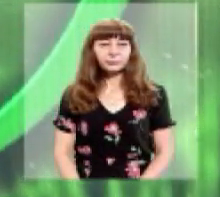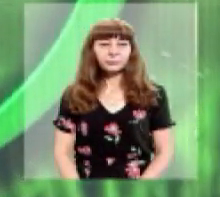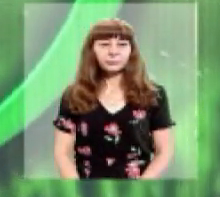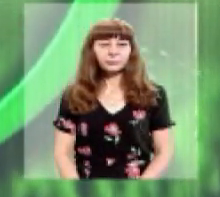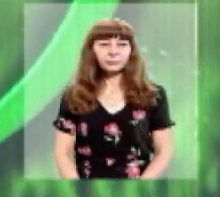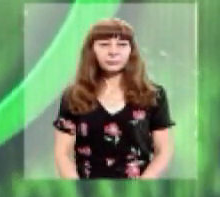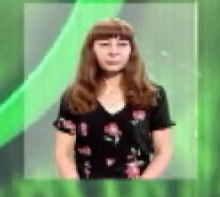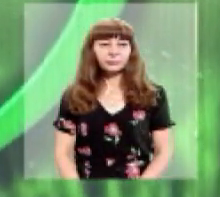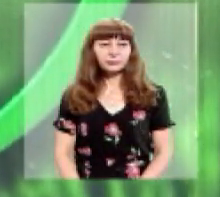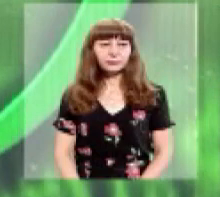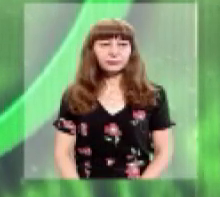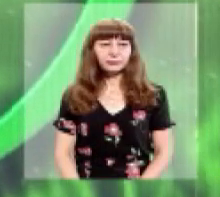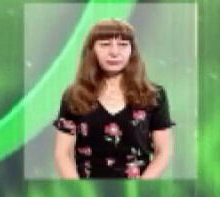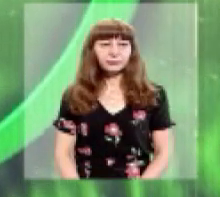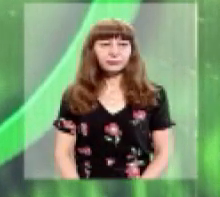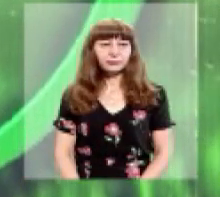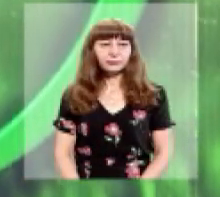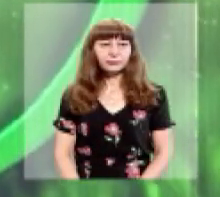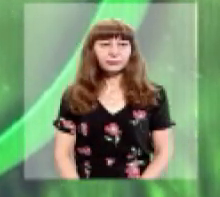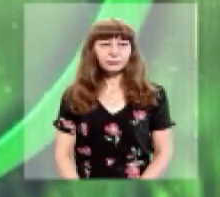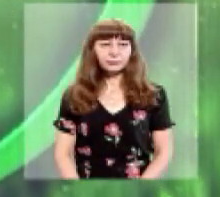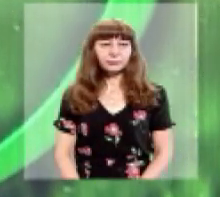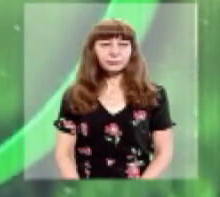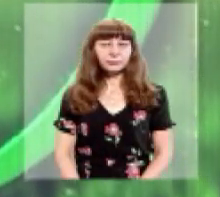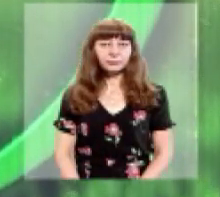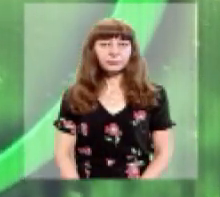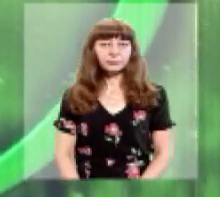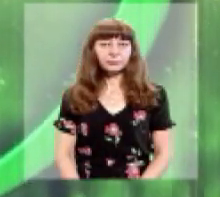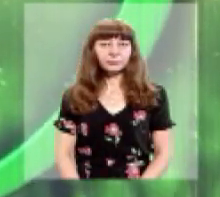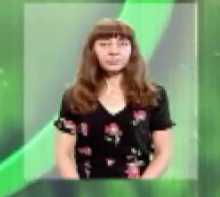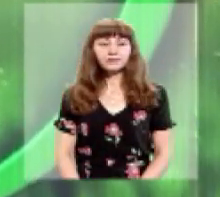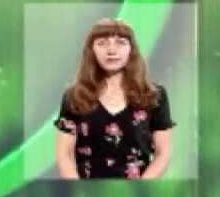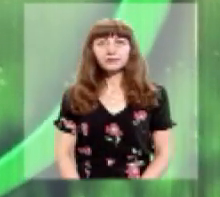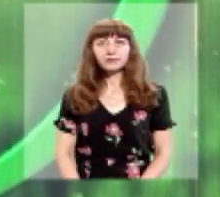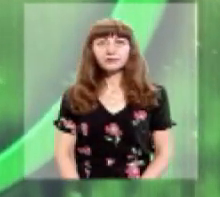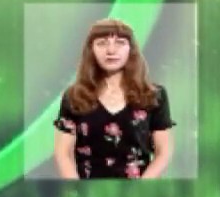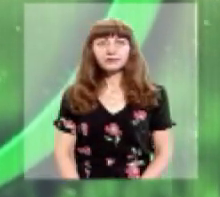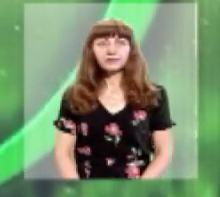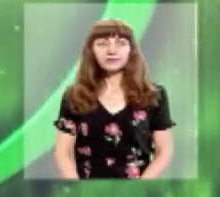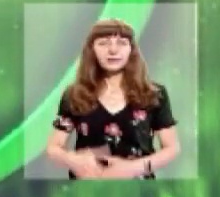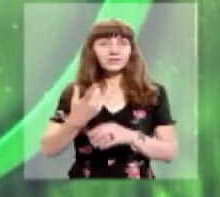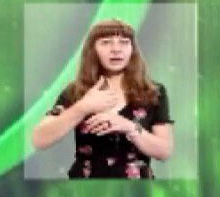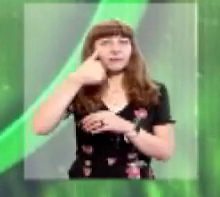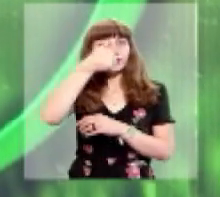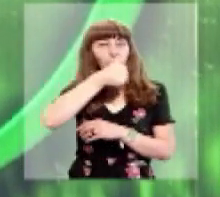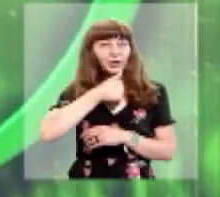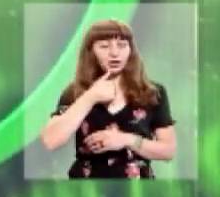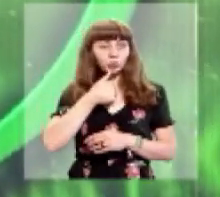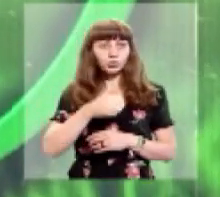жерлерде 10 спорт нысанының құрылысы келіп жатыр. Құрылысқа 3 миллиард теңгеден астам қаражат